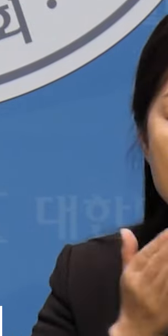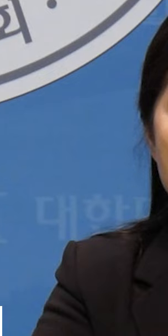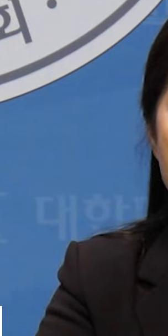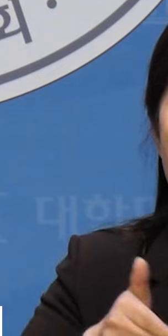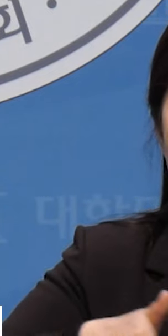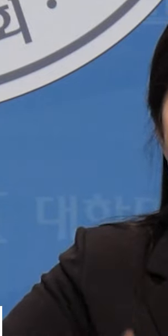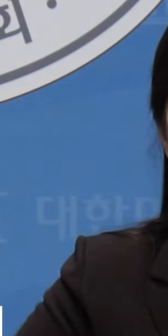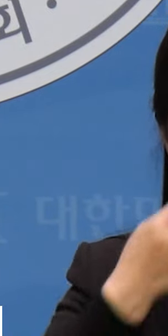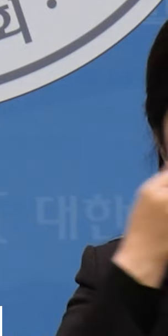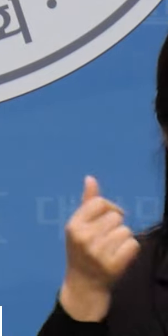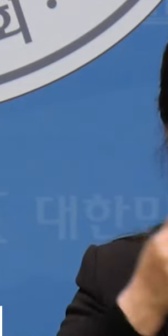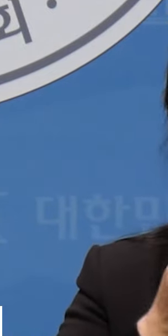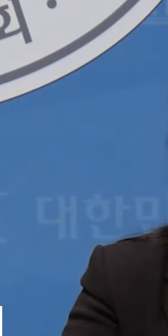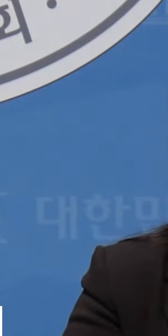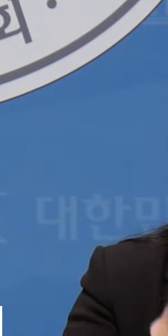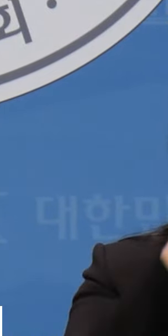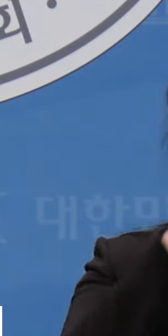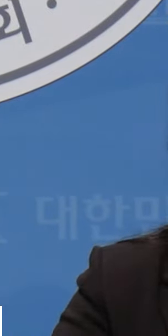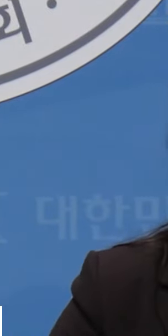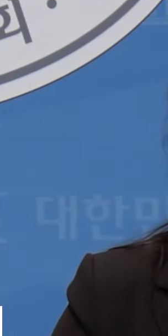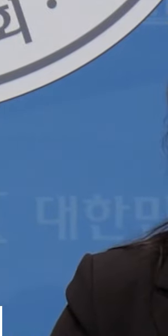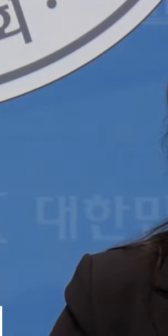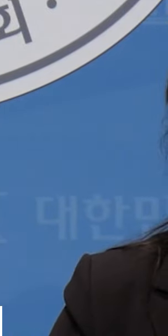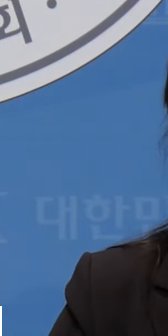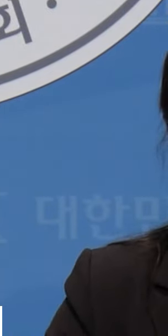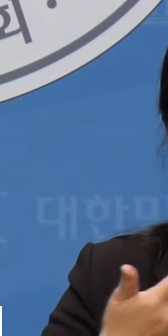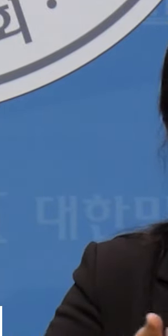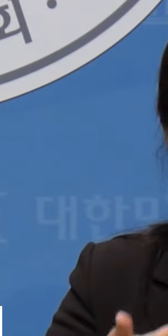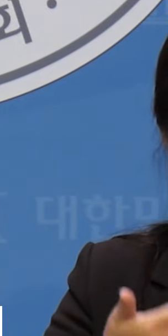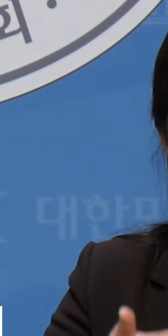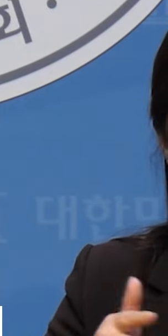있습니다. 타 후보 캠프 사람도 있습니다.